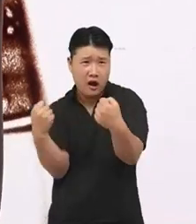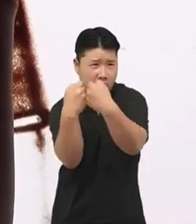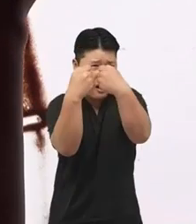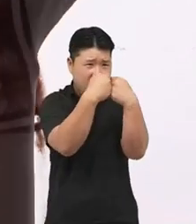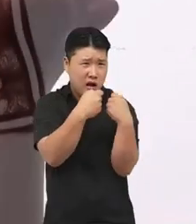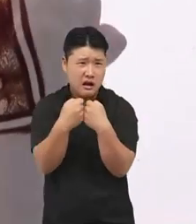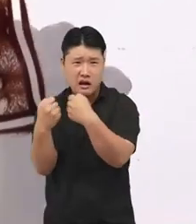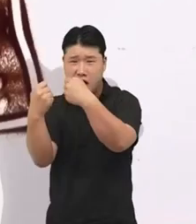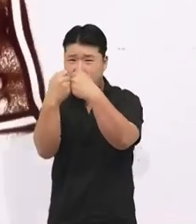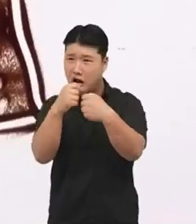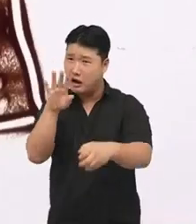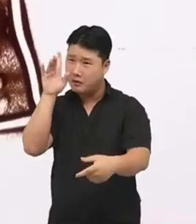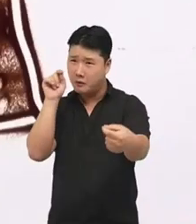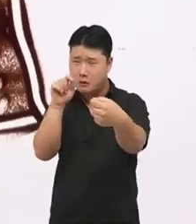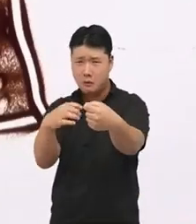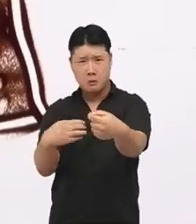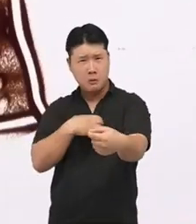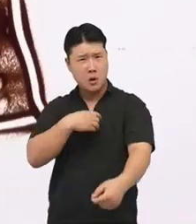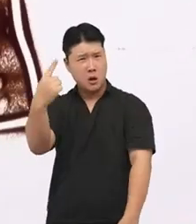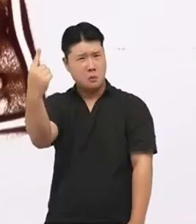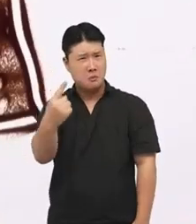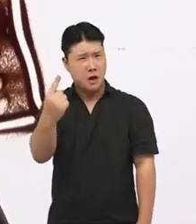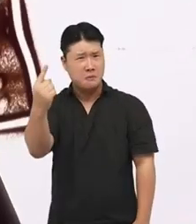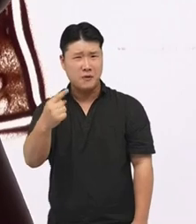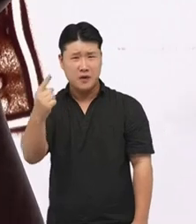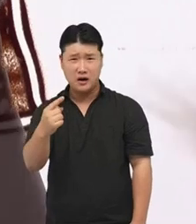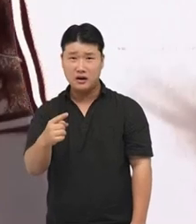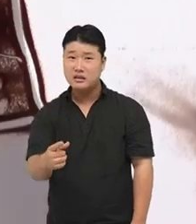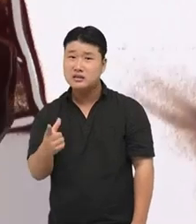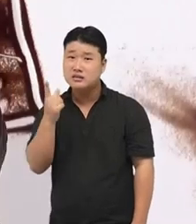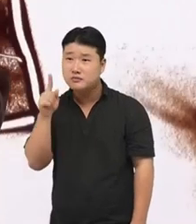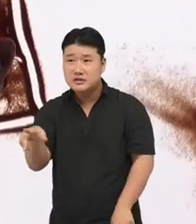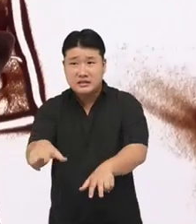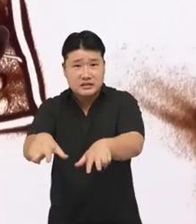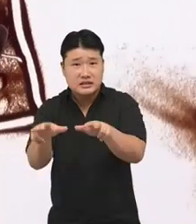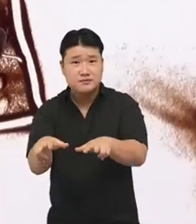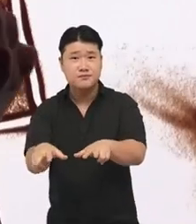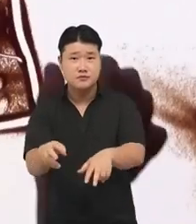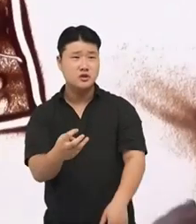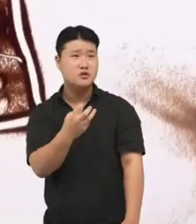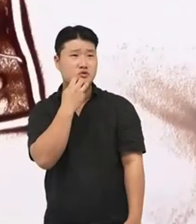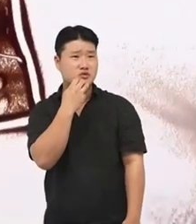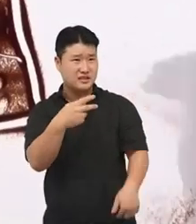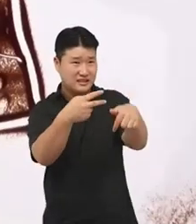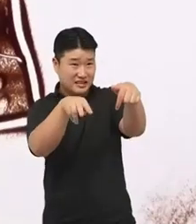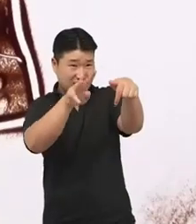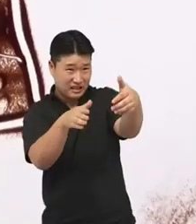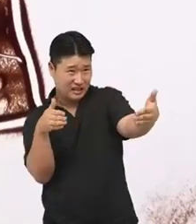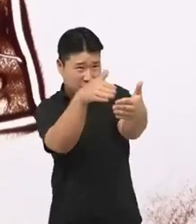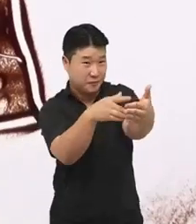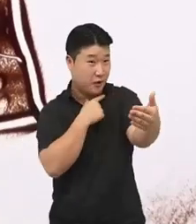있어 이 나라가 곧 전쟁터로 변할 것 같소. 일본은 서울 인천에 이어 서울 부산을